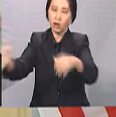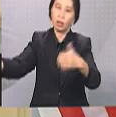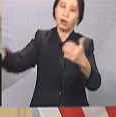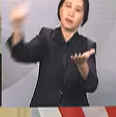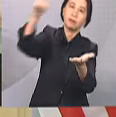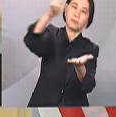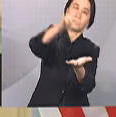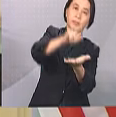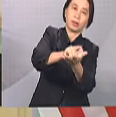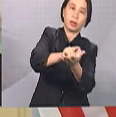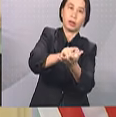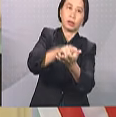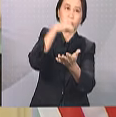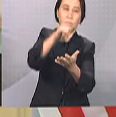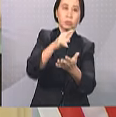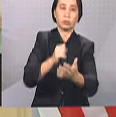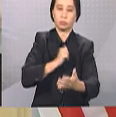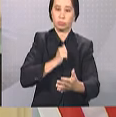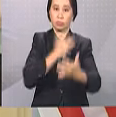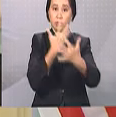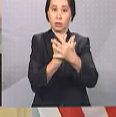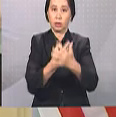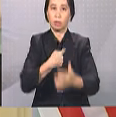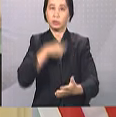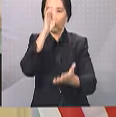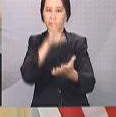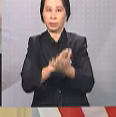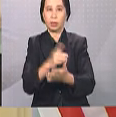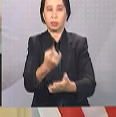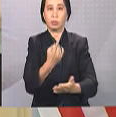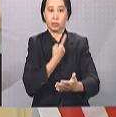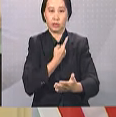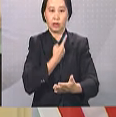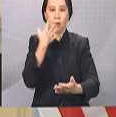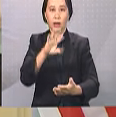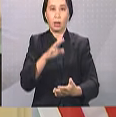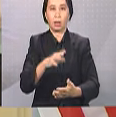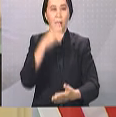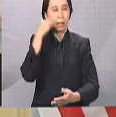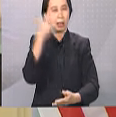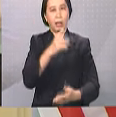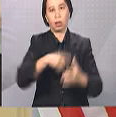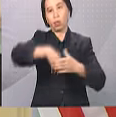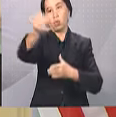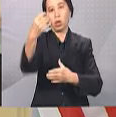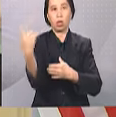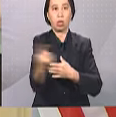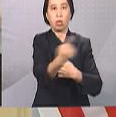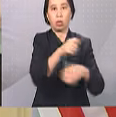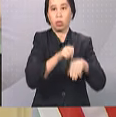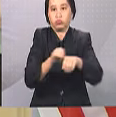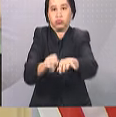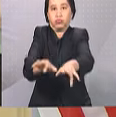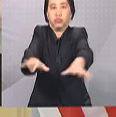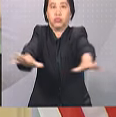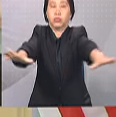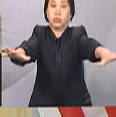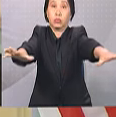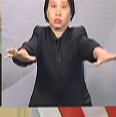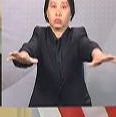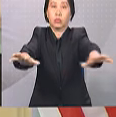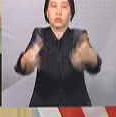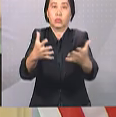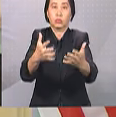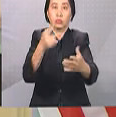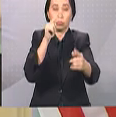pulang untuk membuat safe quarantine dan sebagainya, saya percaya ianya akan mewujudkan satu kluster baru yang akan merebak bukan